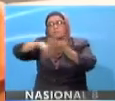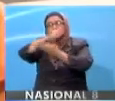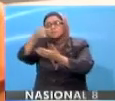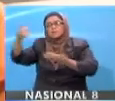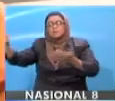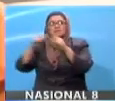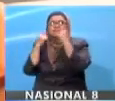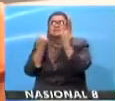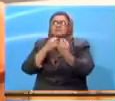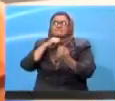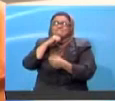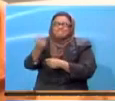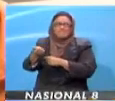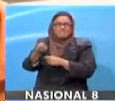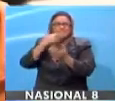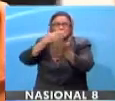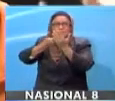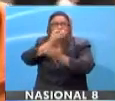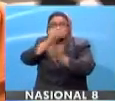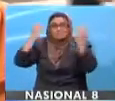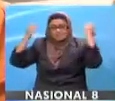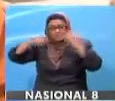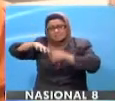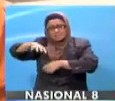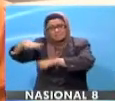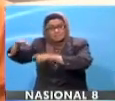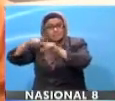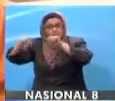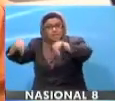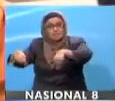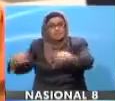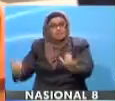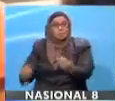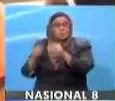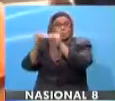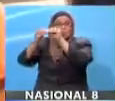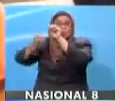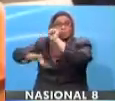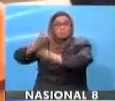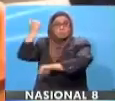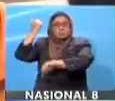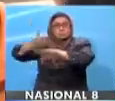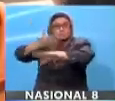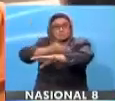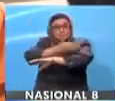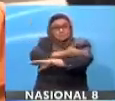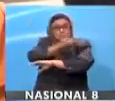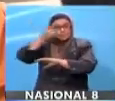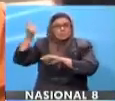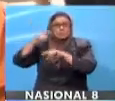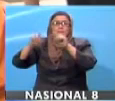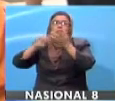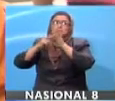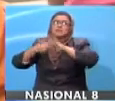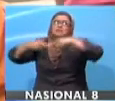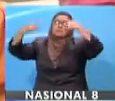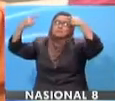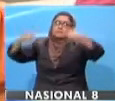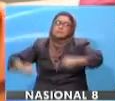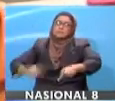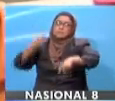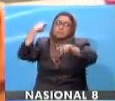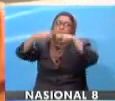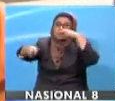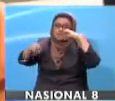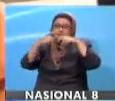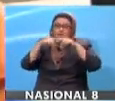bagus lagi, tapi kali ini semua sudah banyak bagus. So the competition very tough there. That's why kita